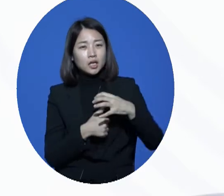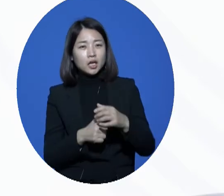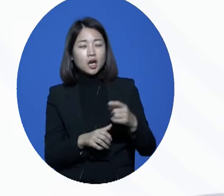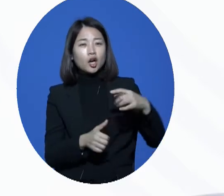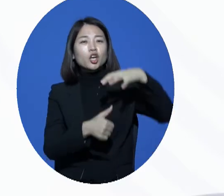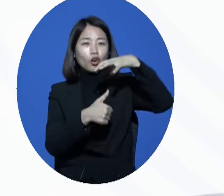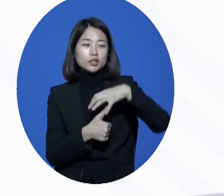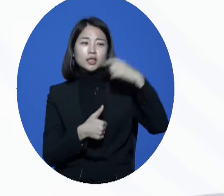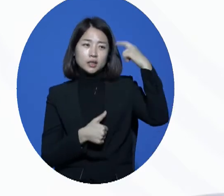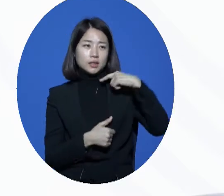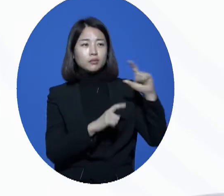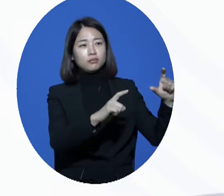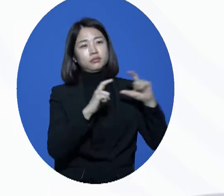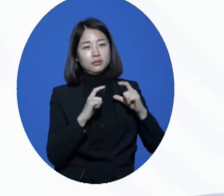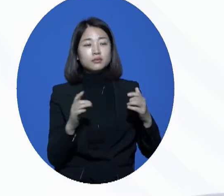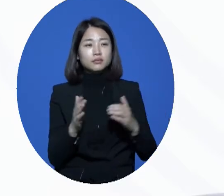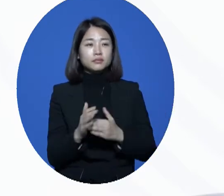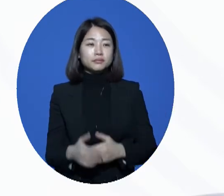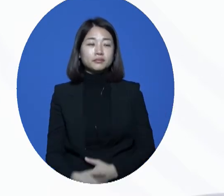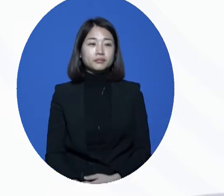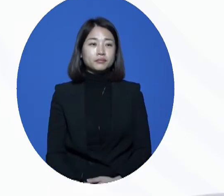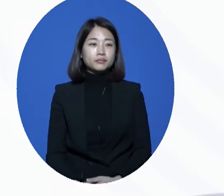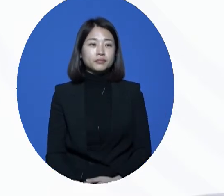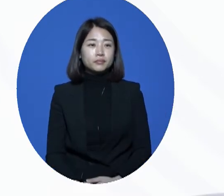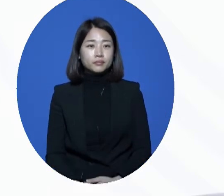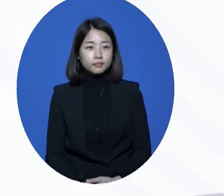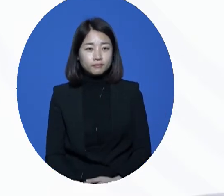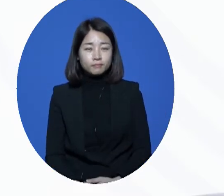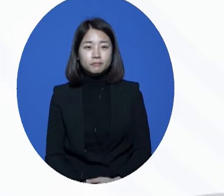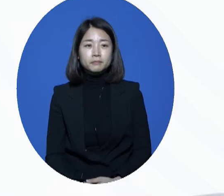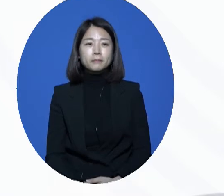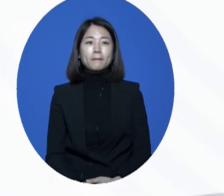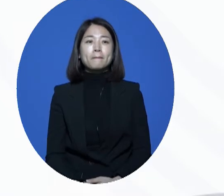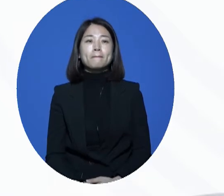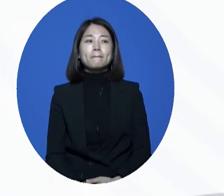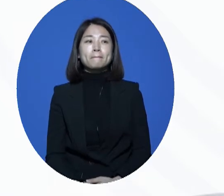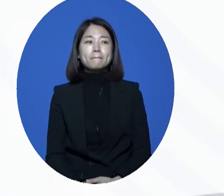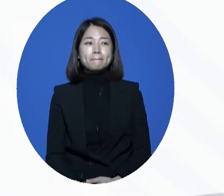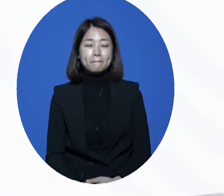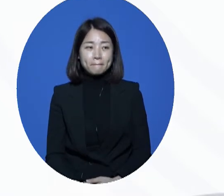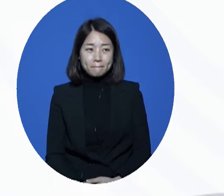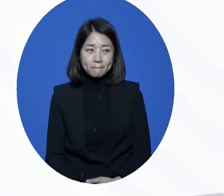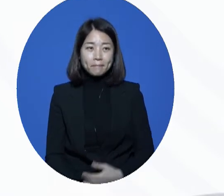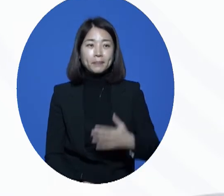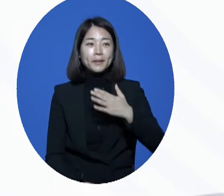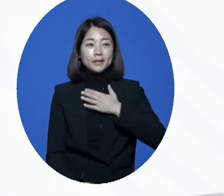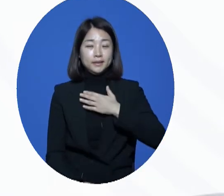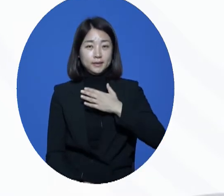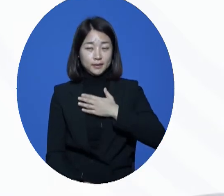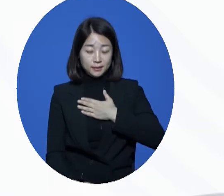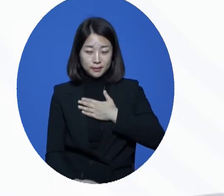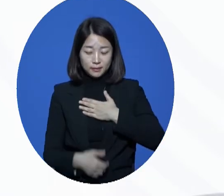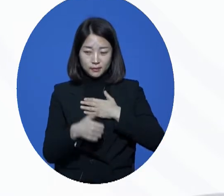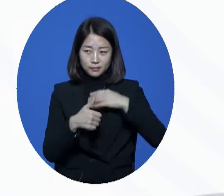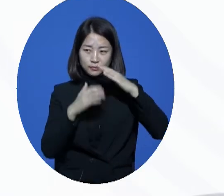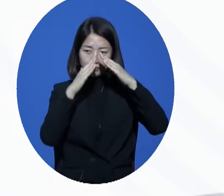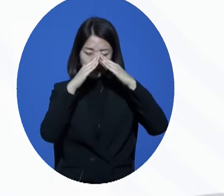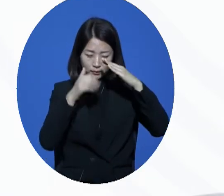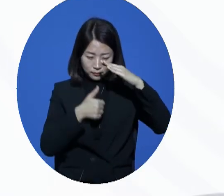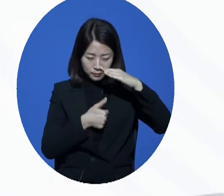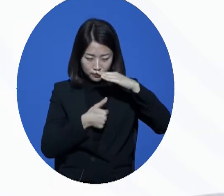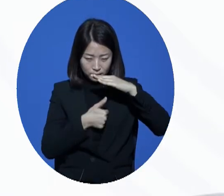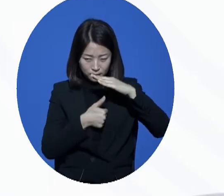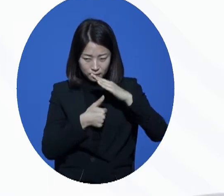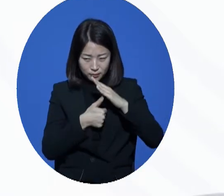공적화했습니다. 그 결과 그는 벌거벗다 못해서 몸을 잃어버린 시민으로 K방역의